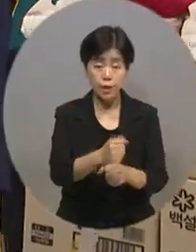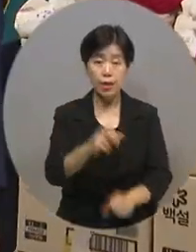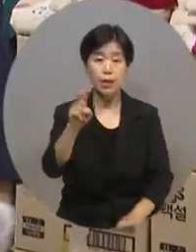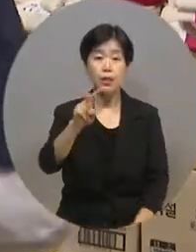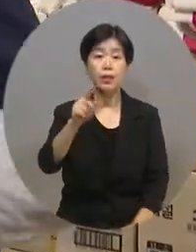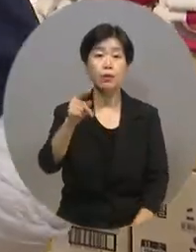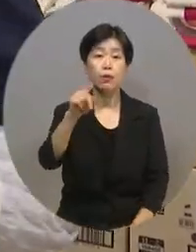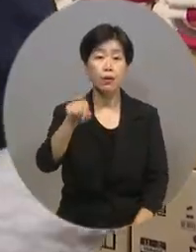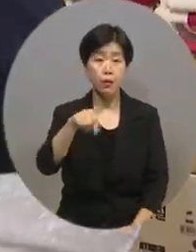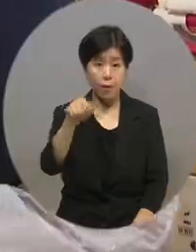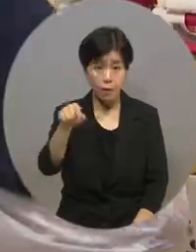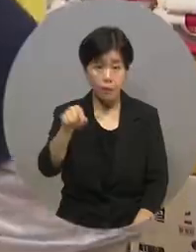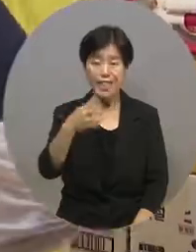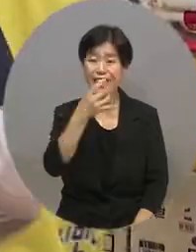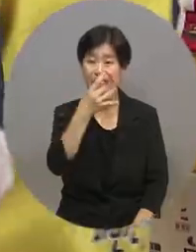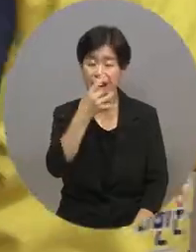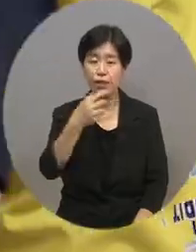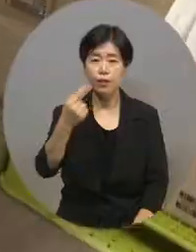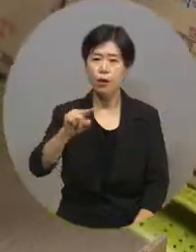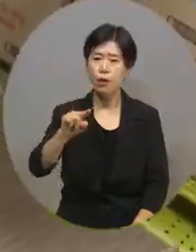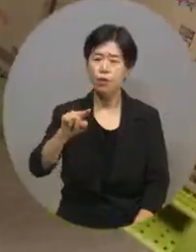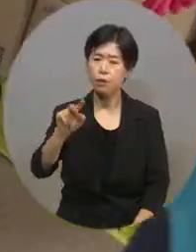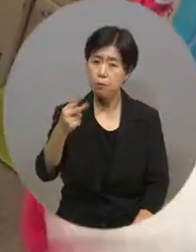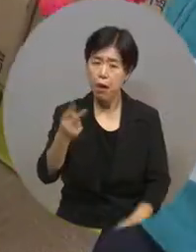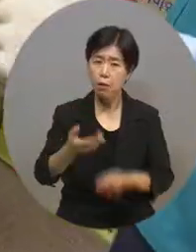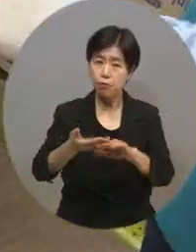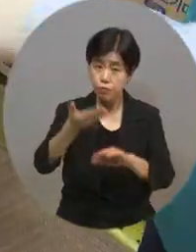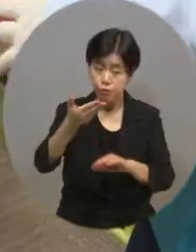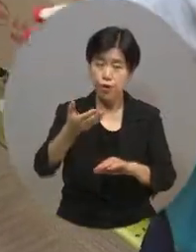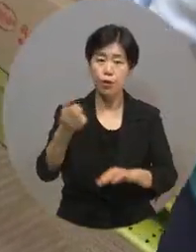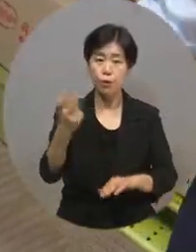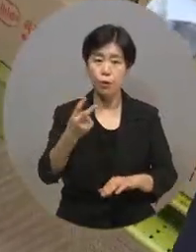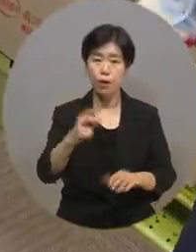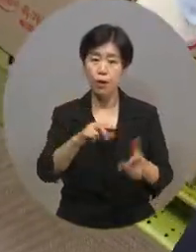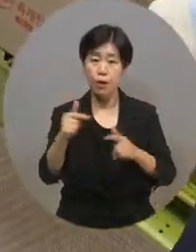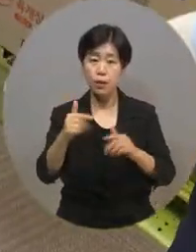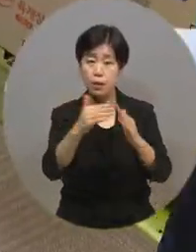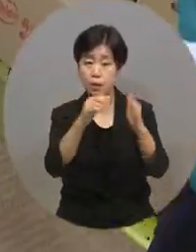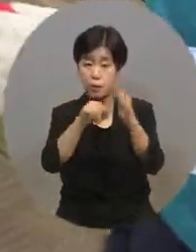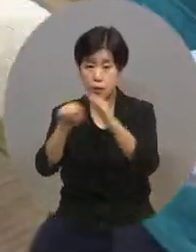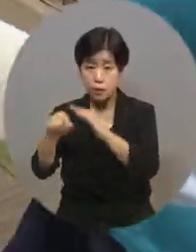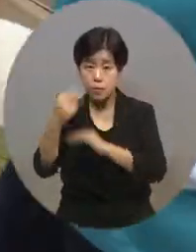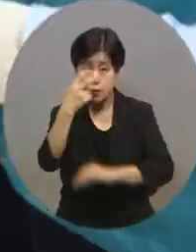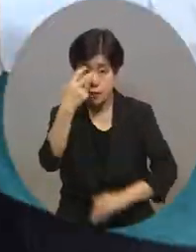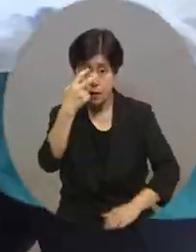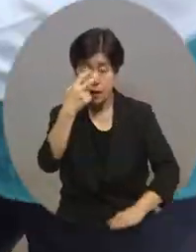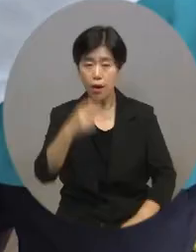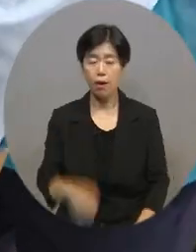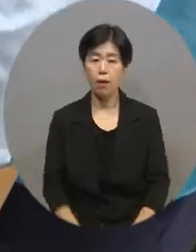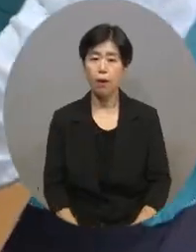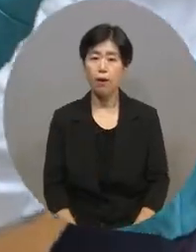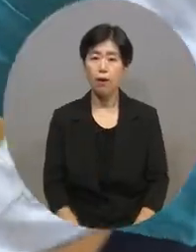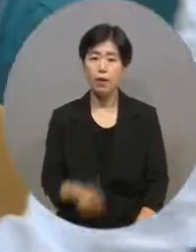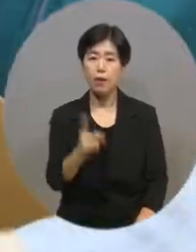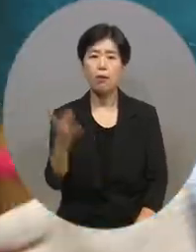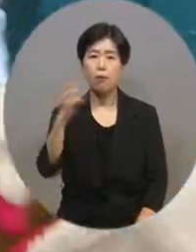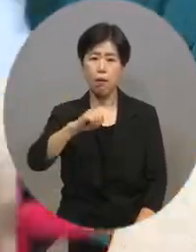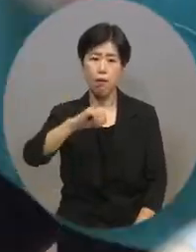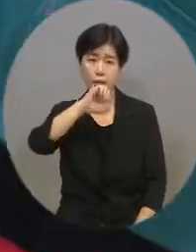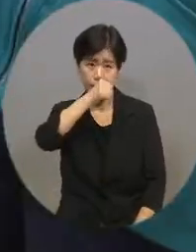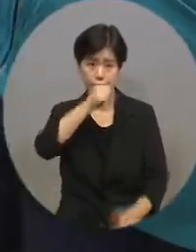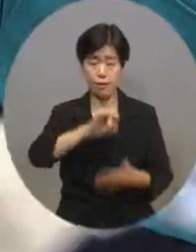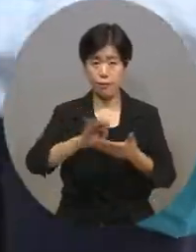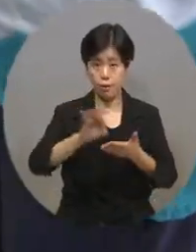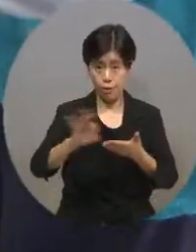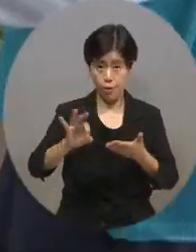쌀 1,270포와 사전에 수혜 가정의 선호도를 조사해 1억 원 상당의 생필품 세트를 지역 내